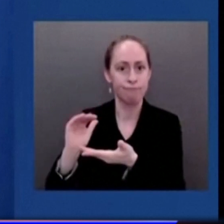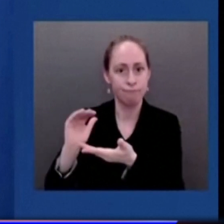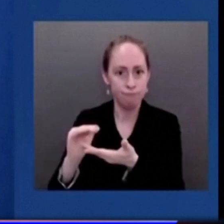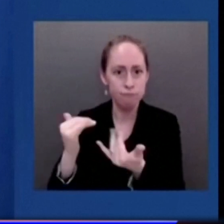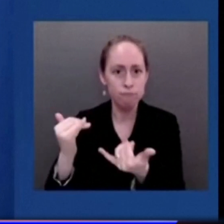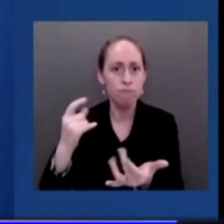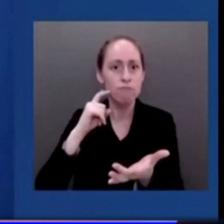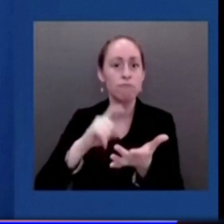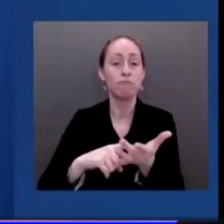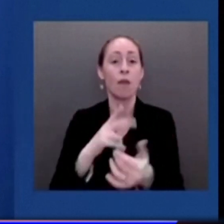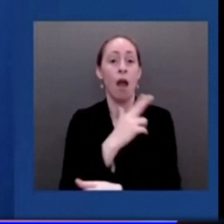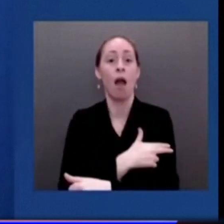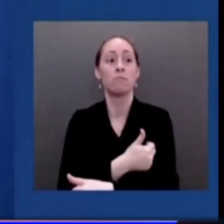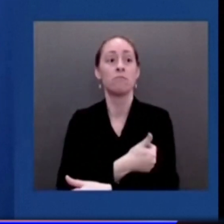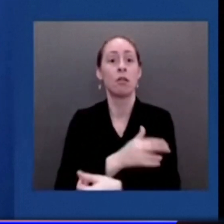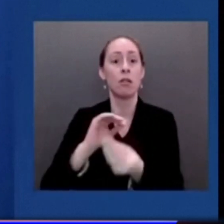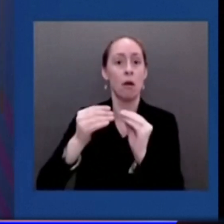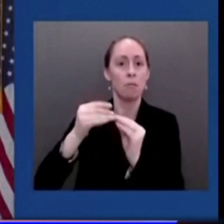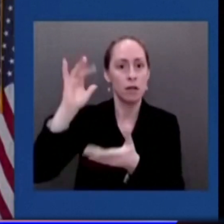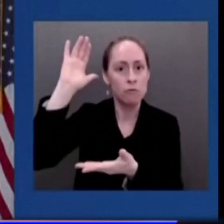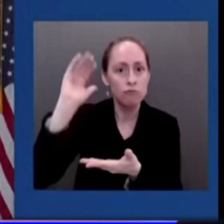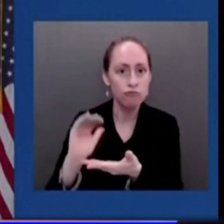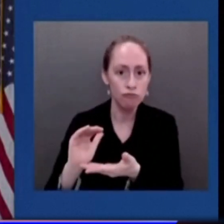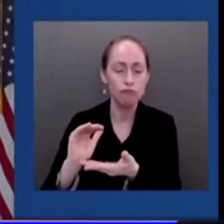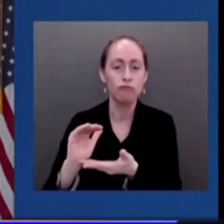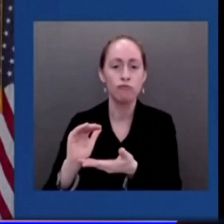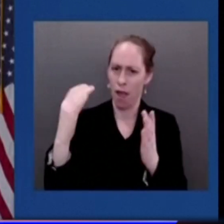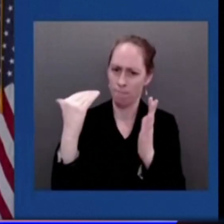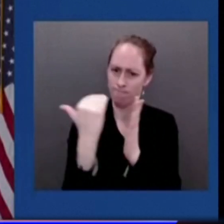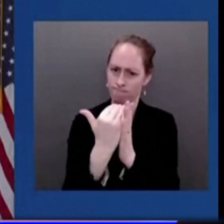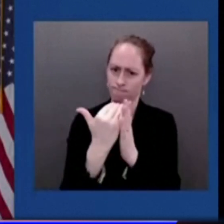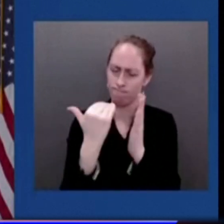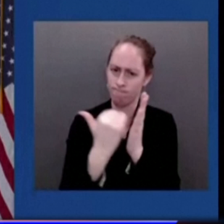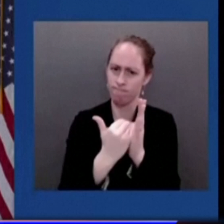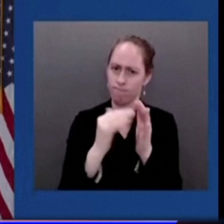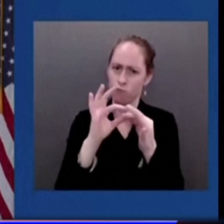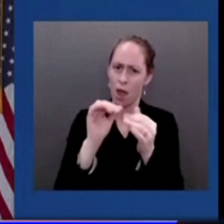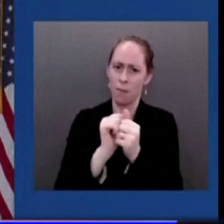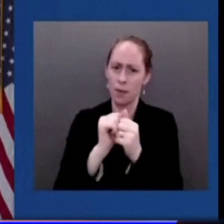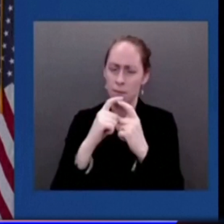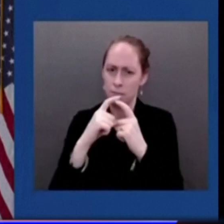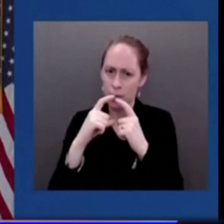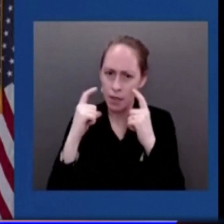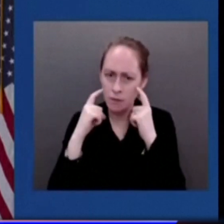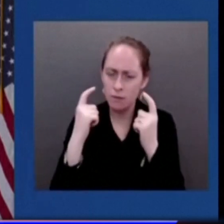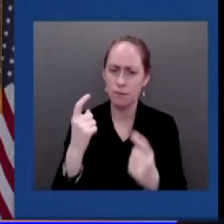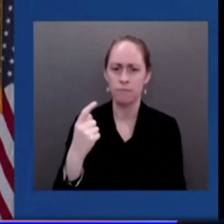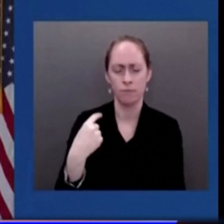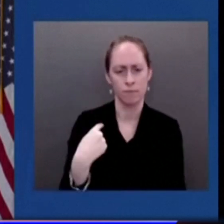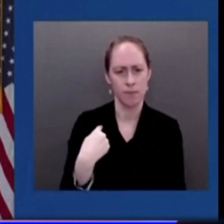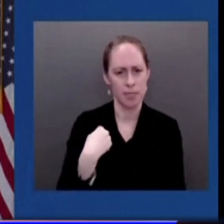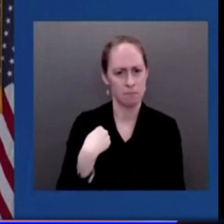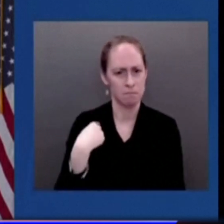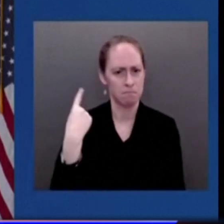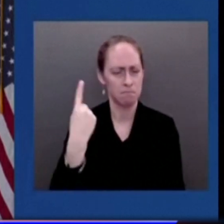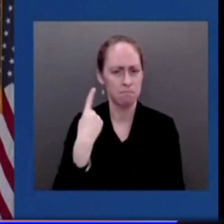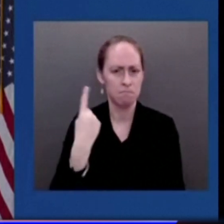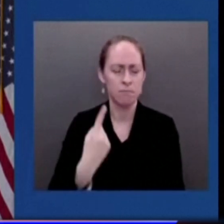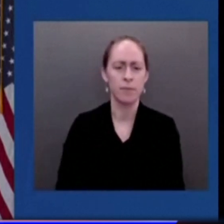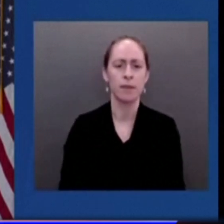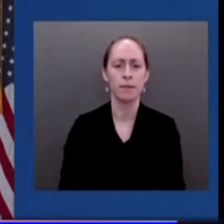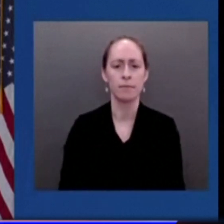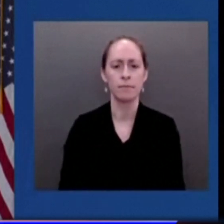ngày dự trù ban đầu 3 tháng ccdc Phân loại các điểm đến là cấp độ 4 nếu những điểm đến đó